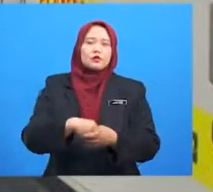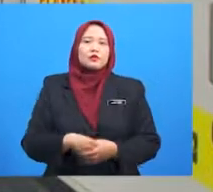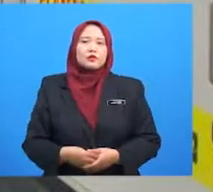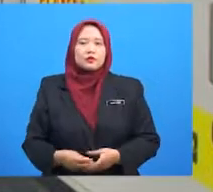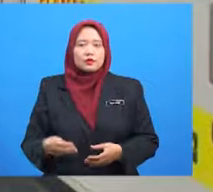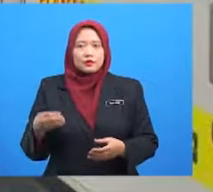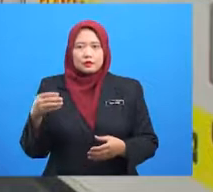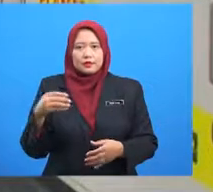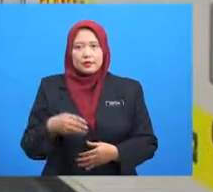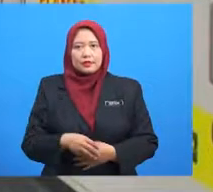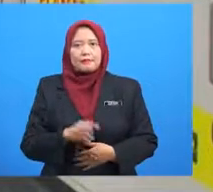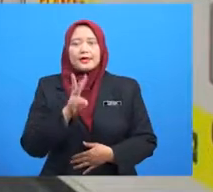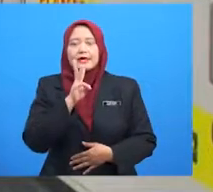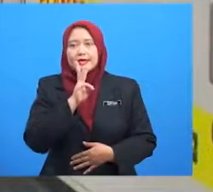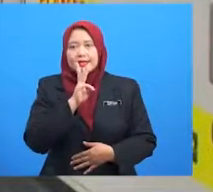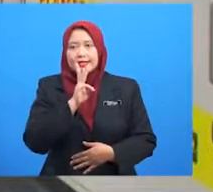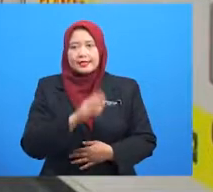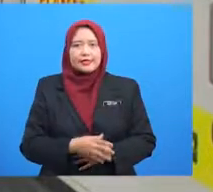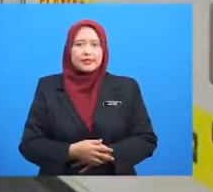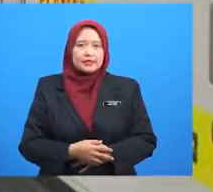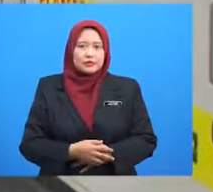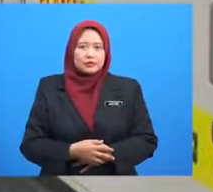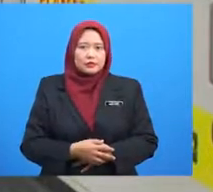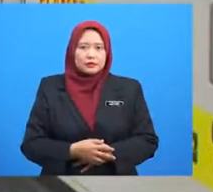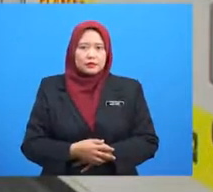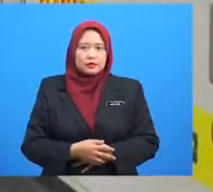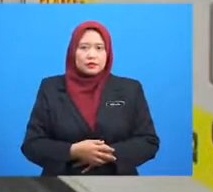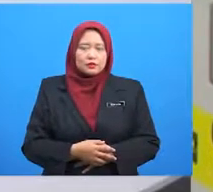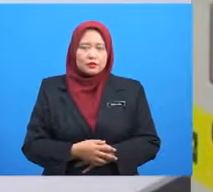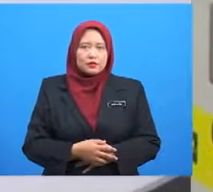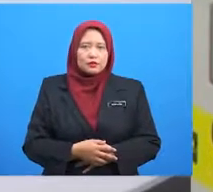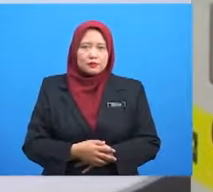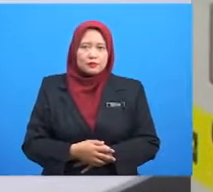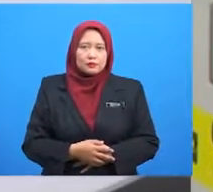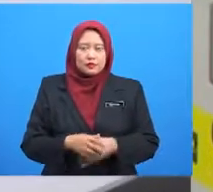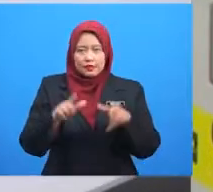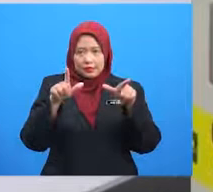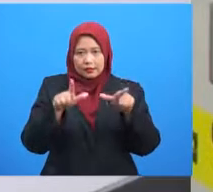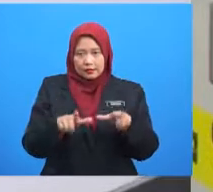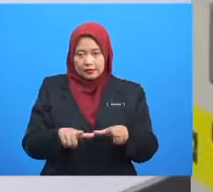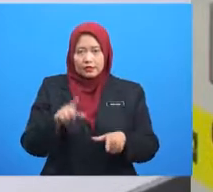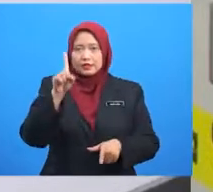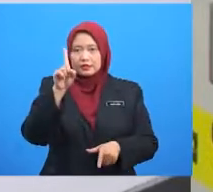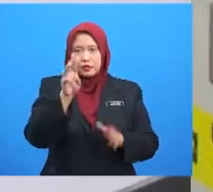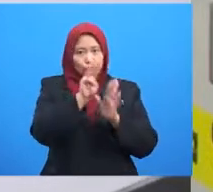mengandungi air berwarna dan cikgu biarkan selama 1 minit.